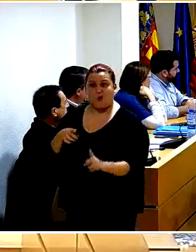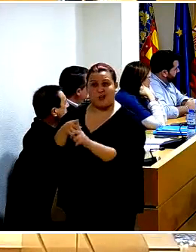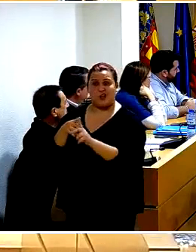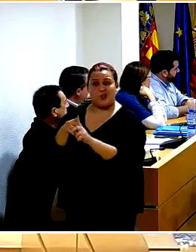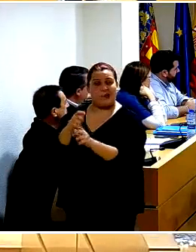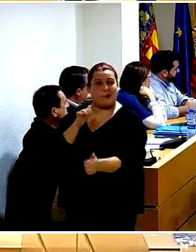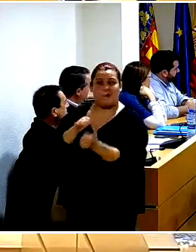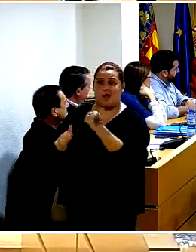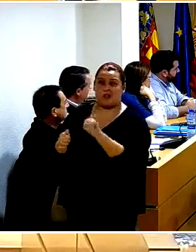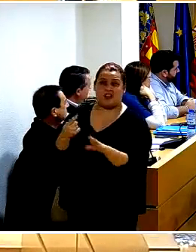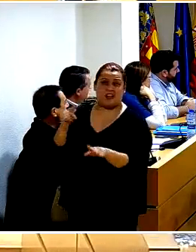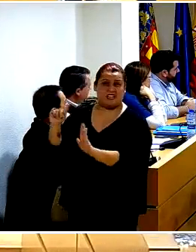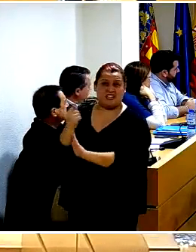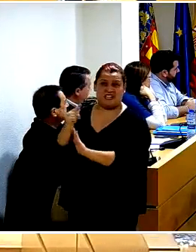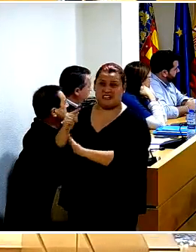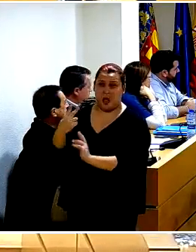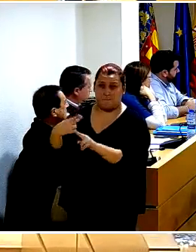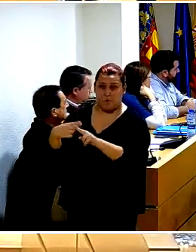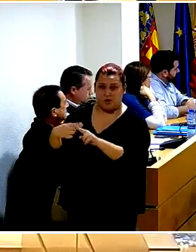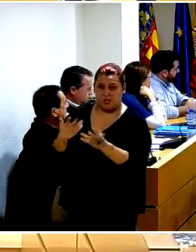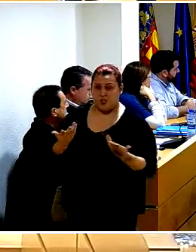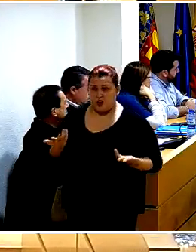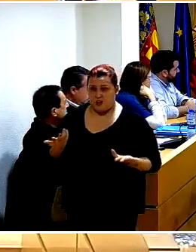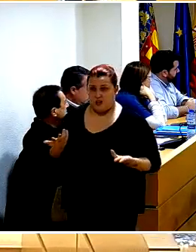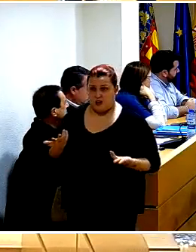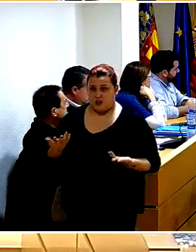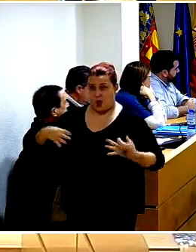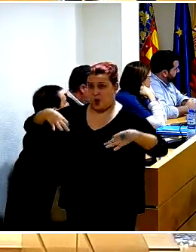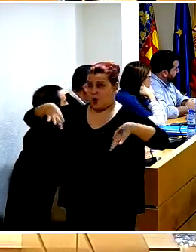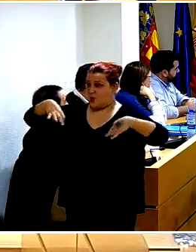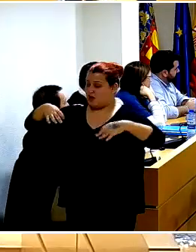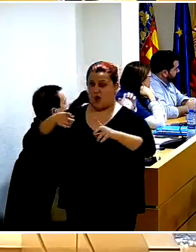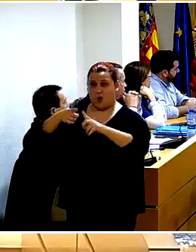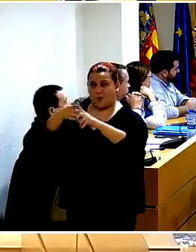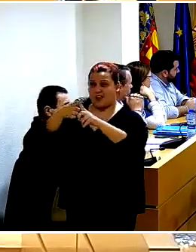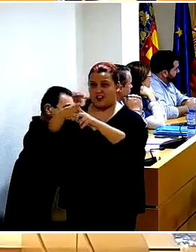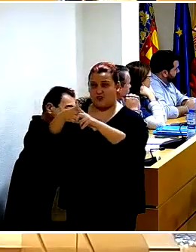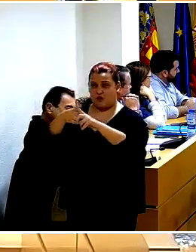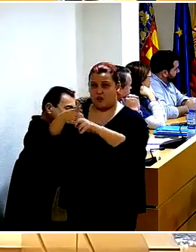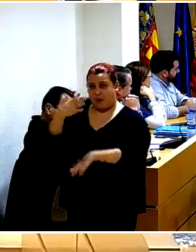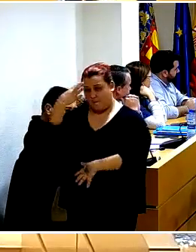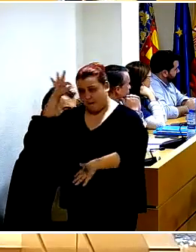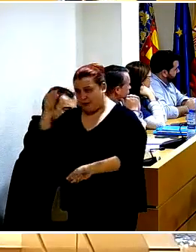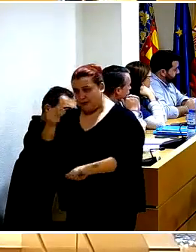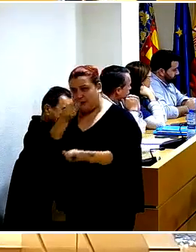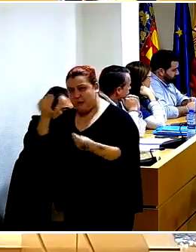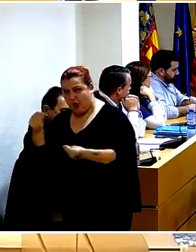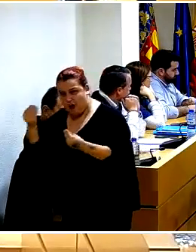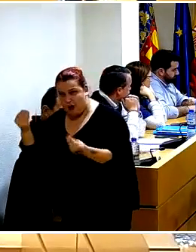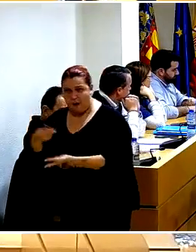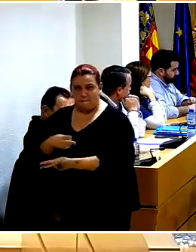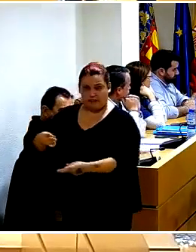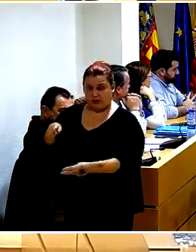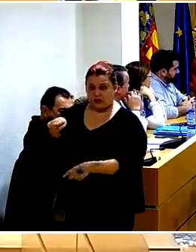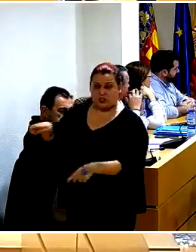a la crítica política, perquè és únicament és el seu objectiu, no és que ni Paiporta estiga millor ni que estiga pitjor, no, no